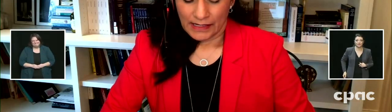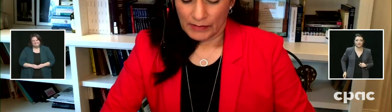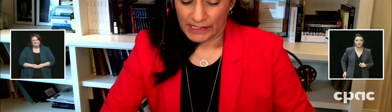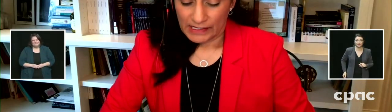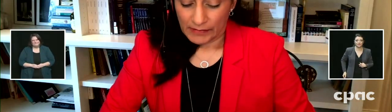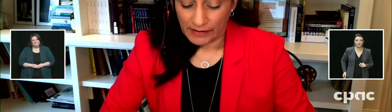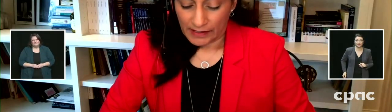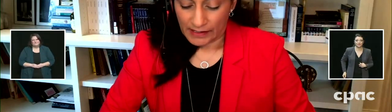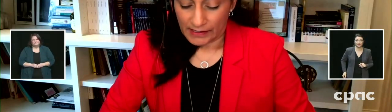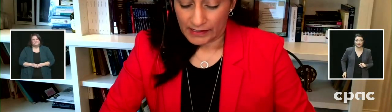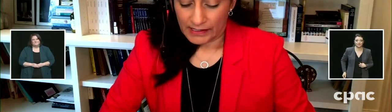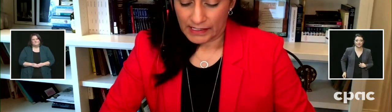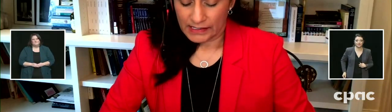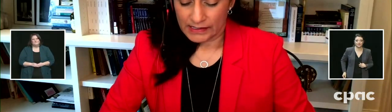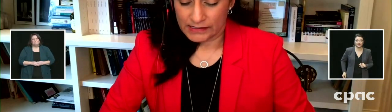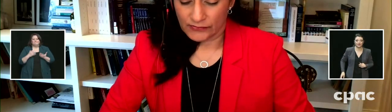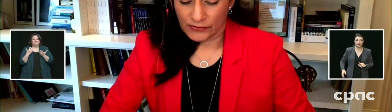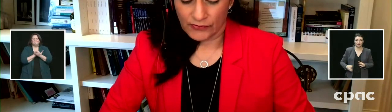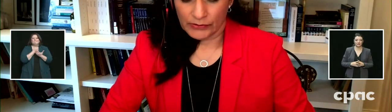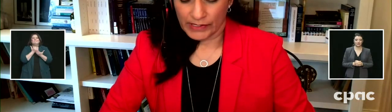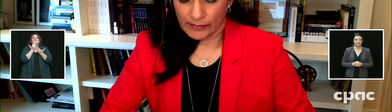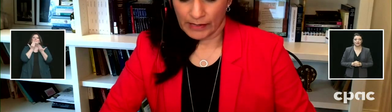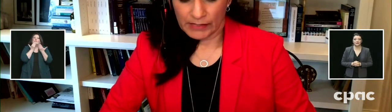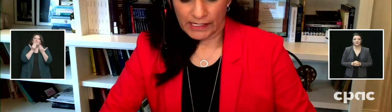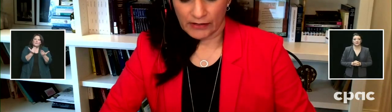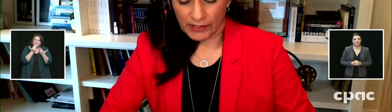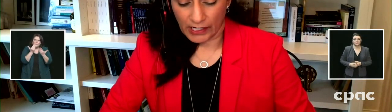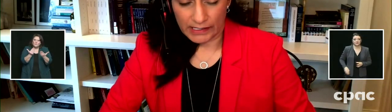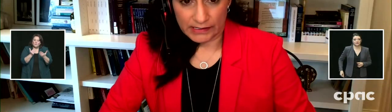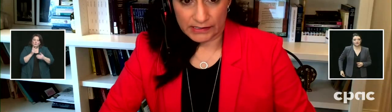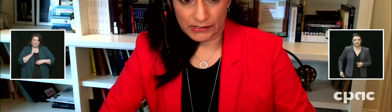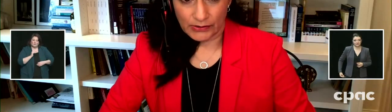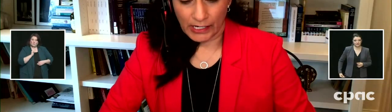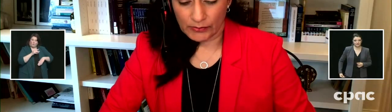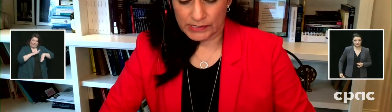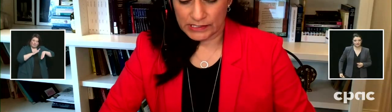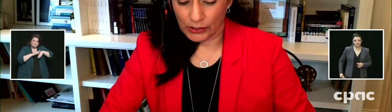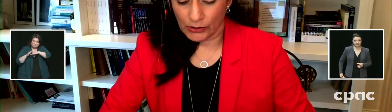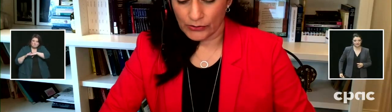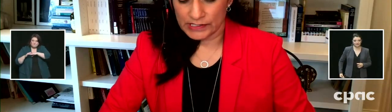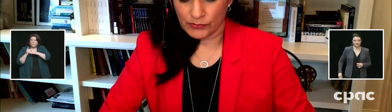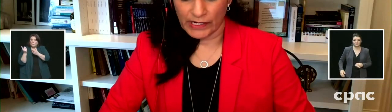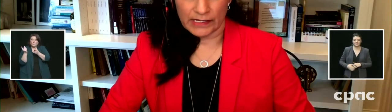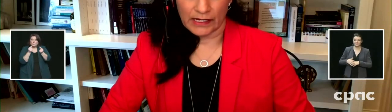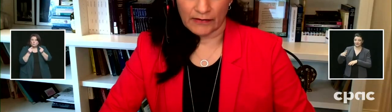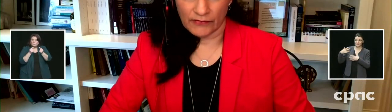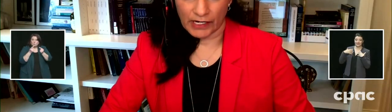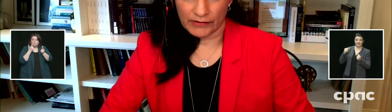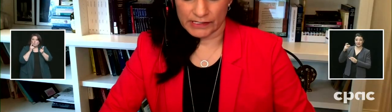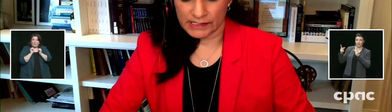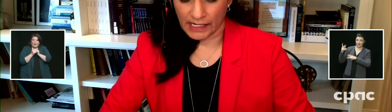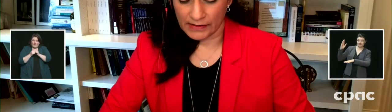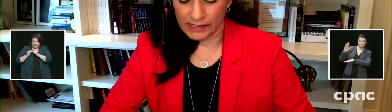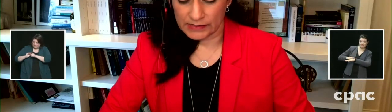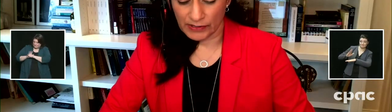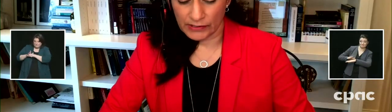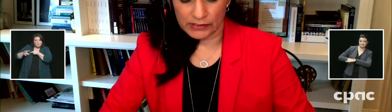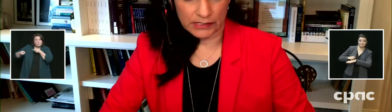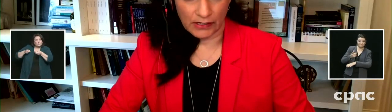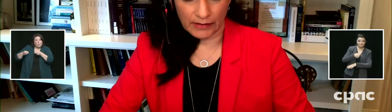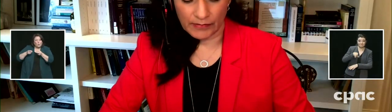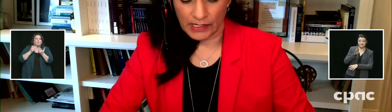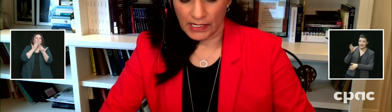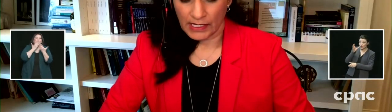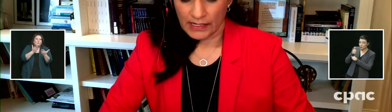Let me begin by thanking Canadians for following public health guidance to help slow the spread of the virus at this